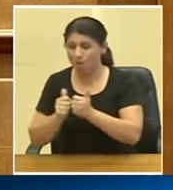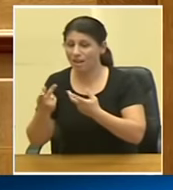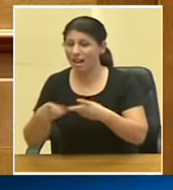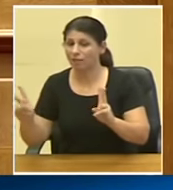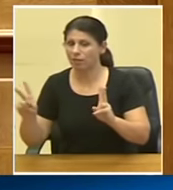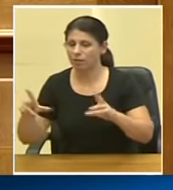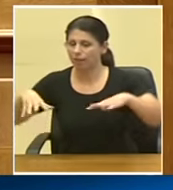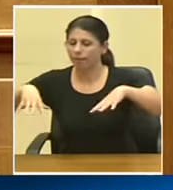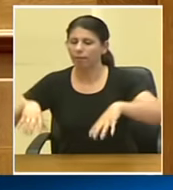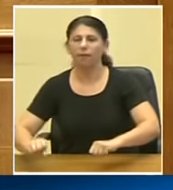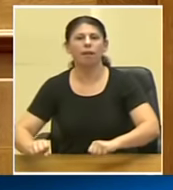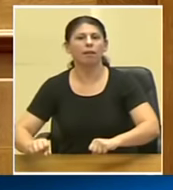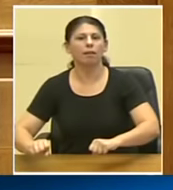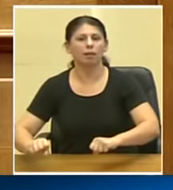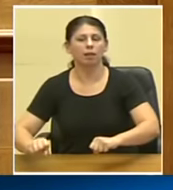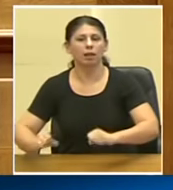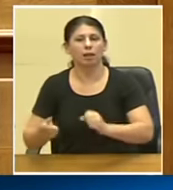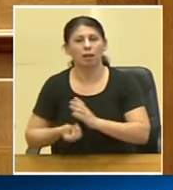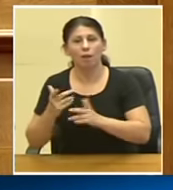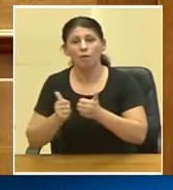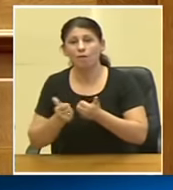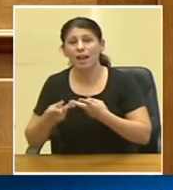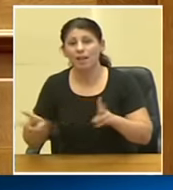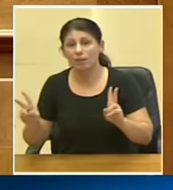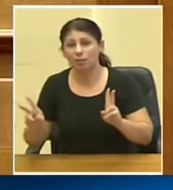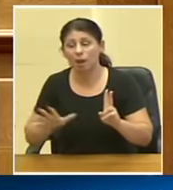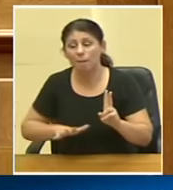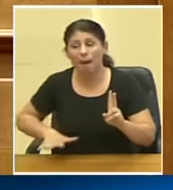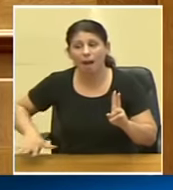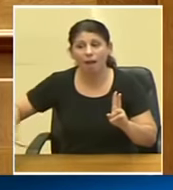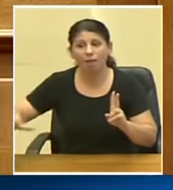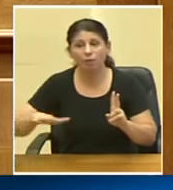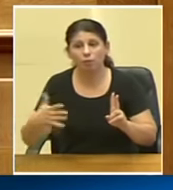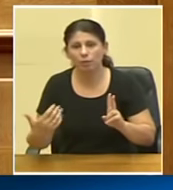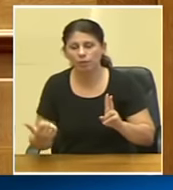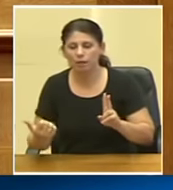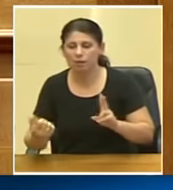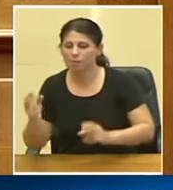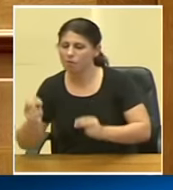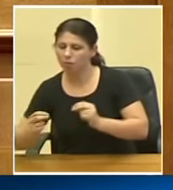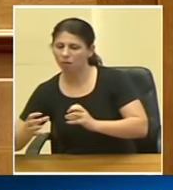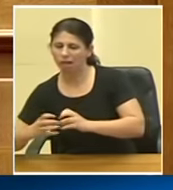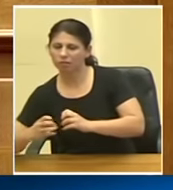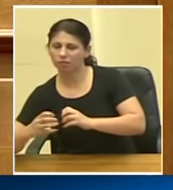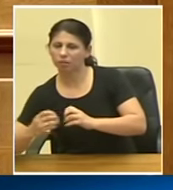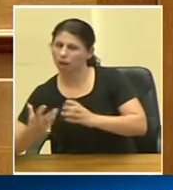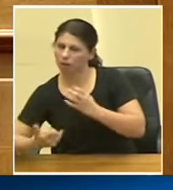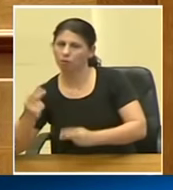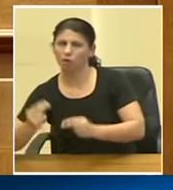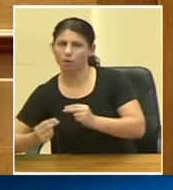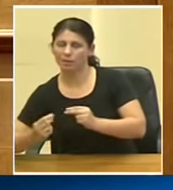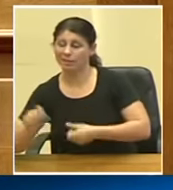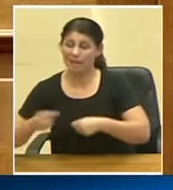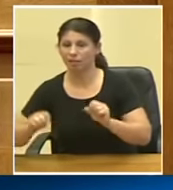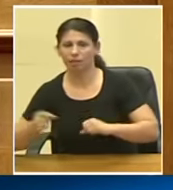Κυριαρχεί ο νεοφιλελευθερισμός. Αλλά παντού είναι τρωτός σε την